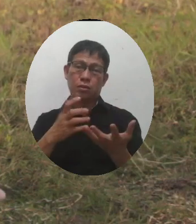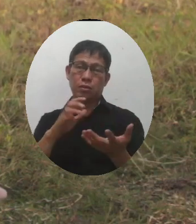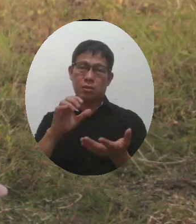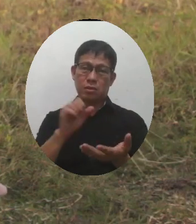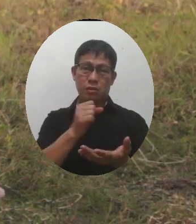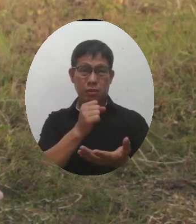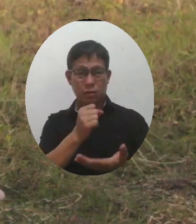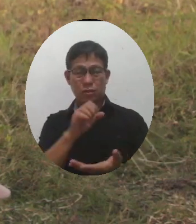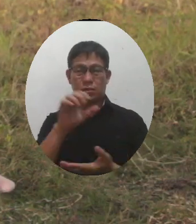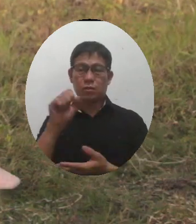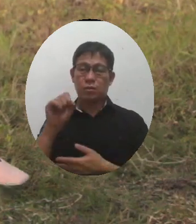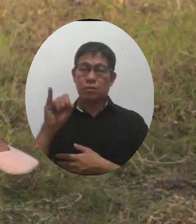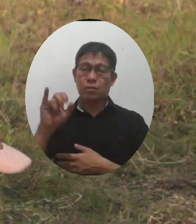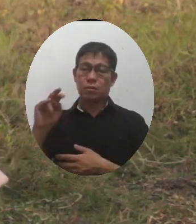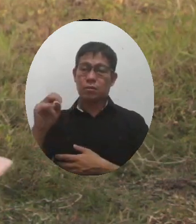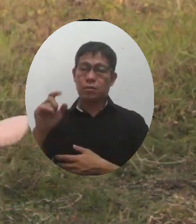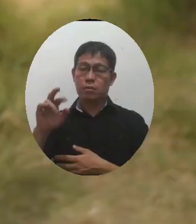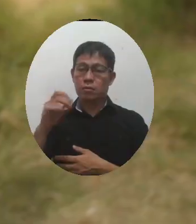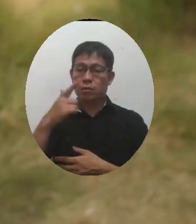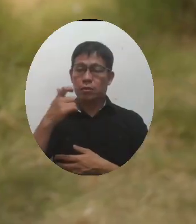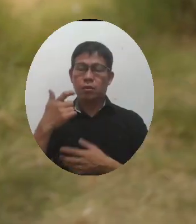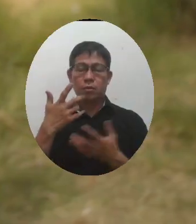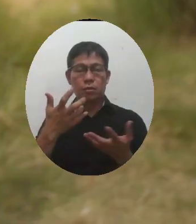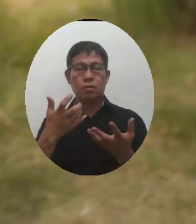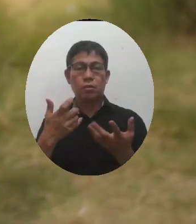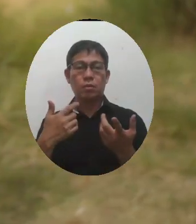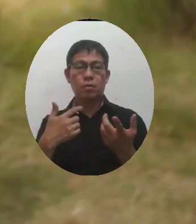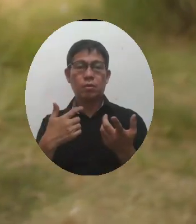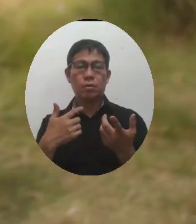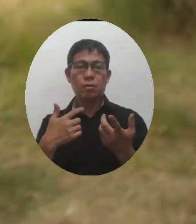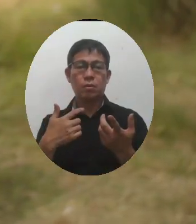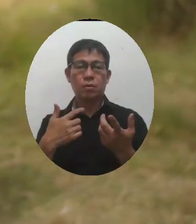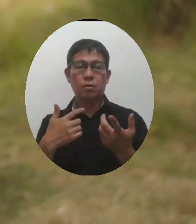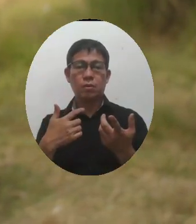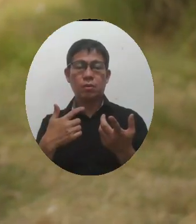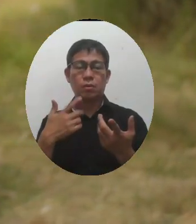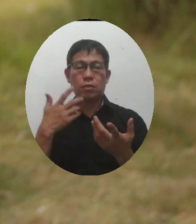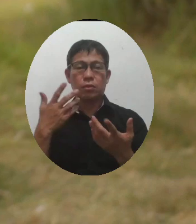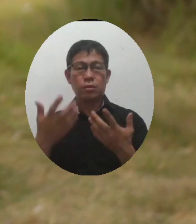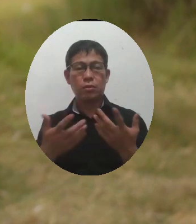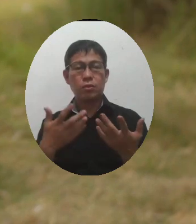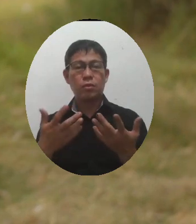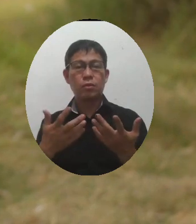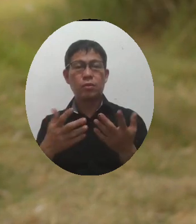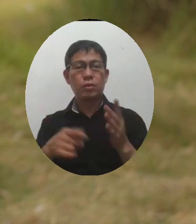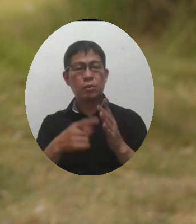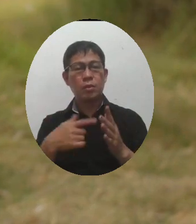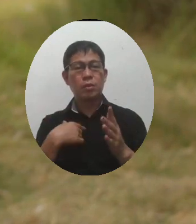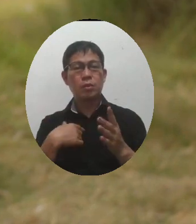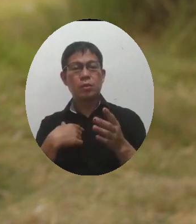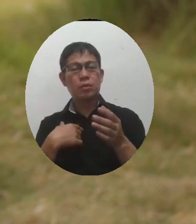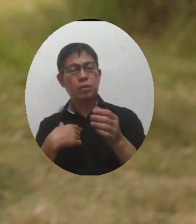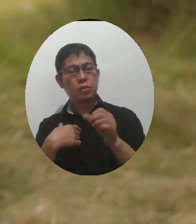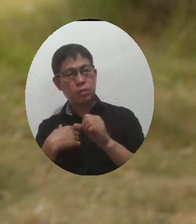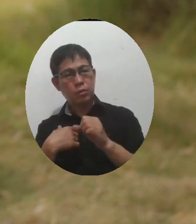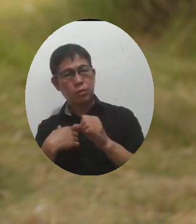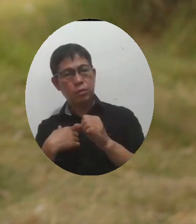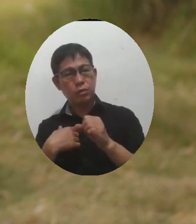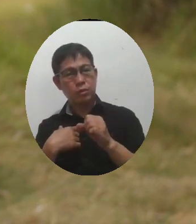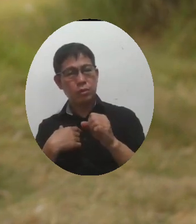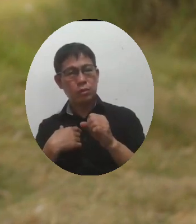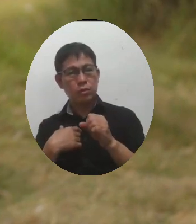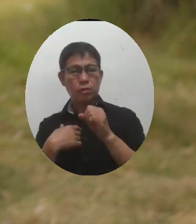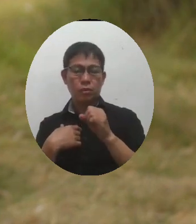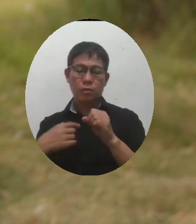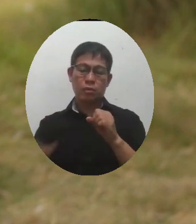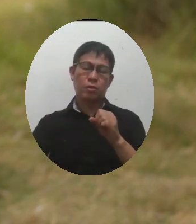Kasi talagang dumadating sa time na may hawak siyang, kung ano yung hawak niya, ginagawa